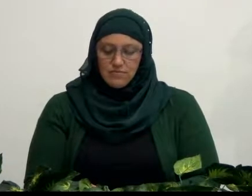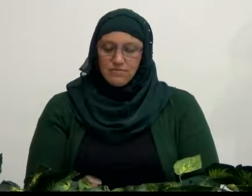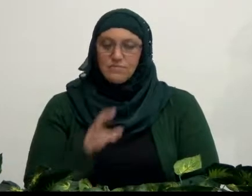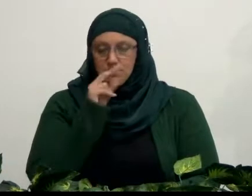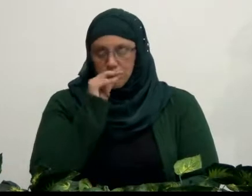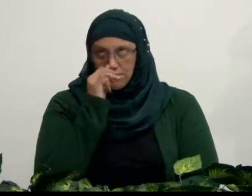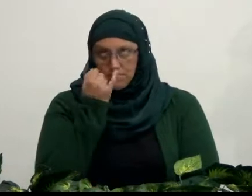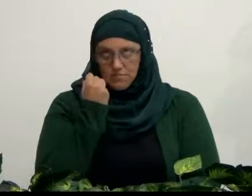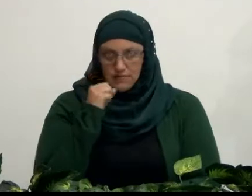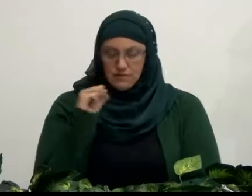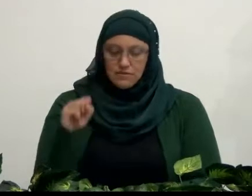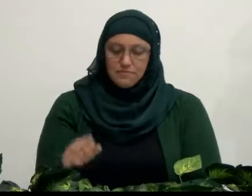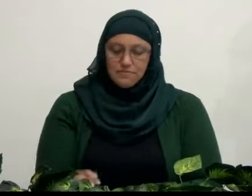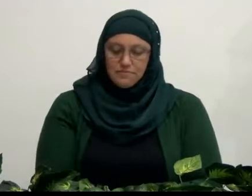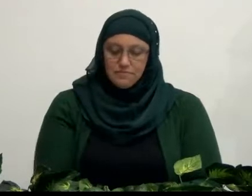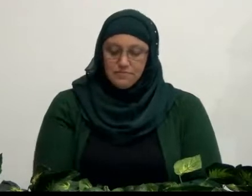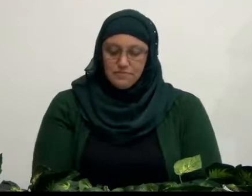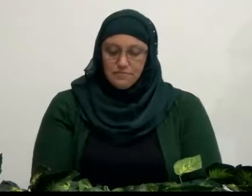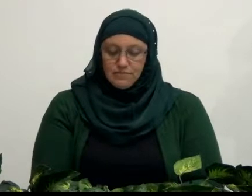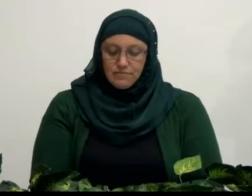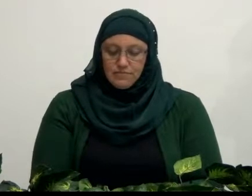سيدنا